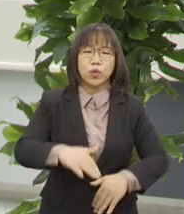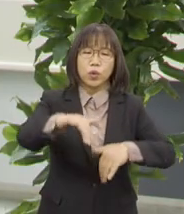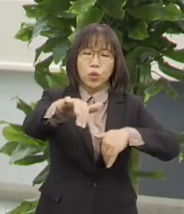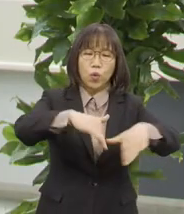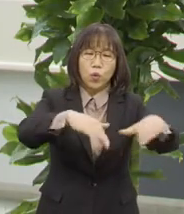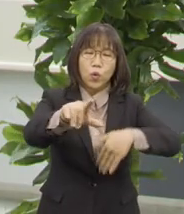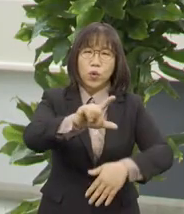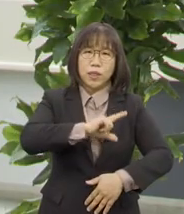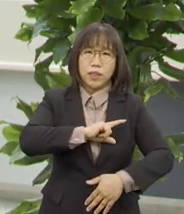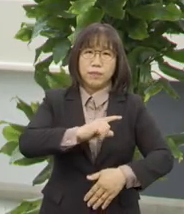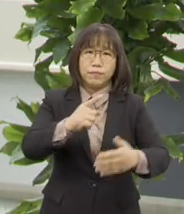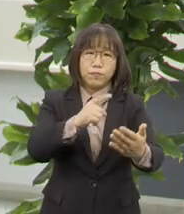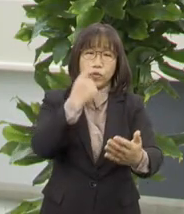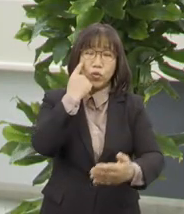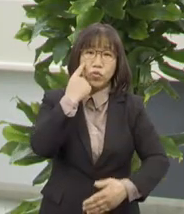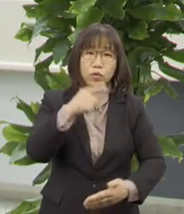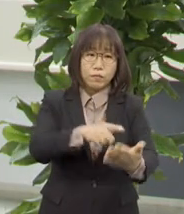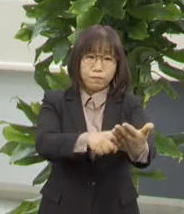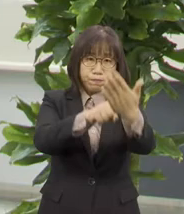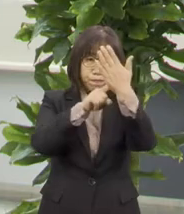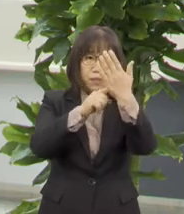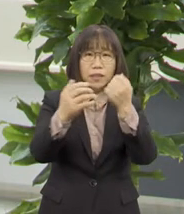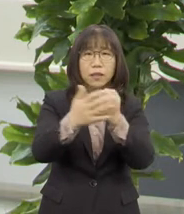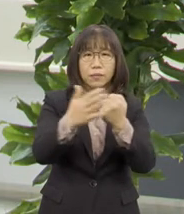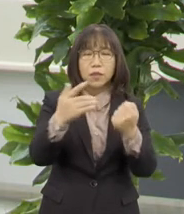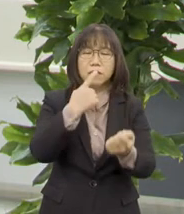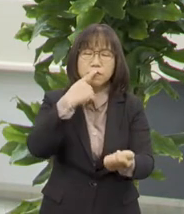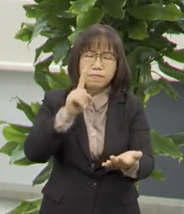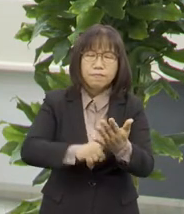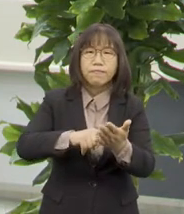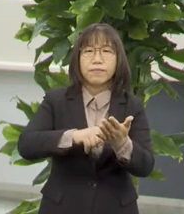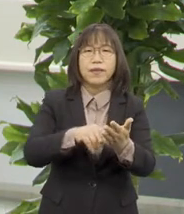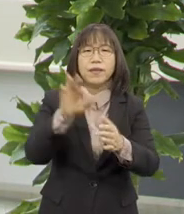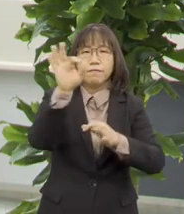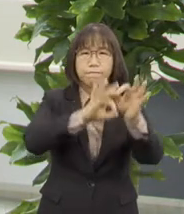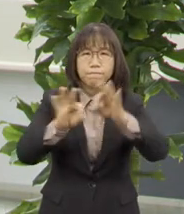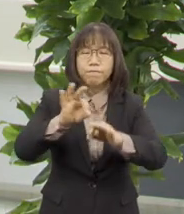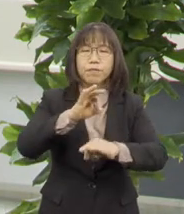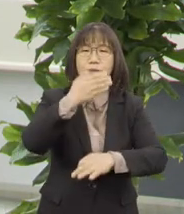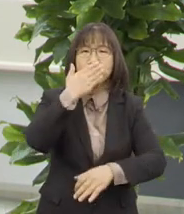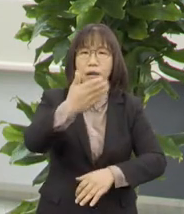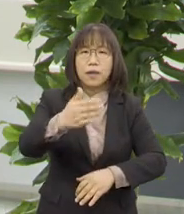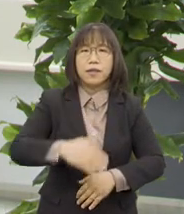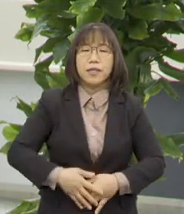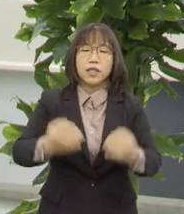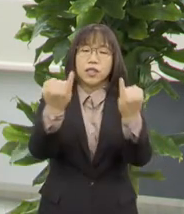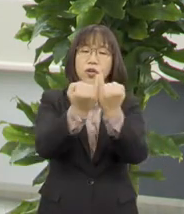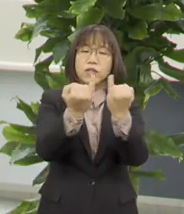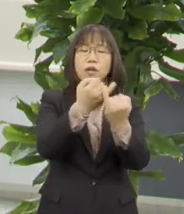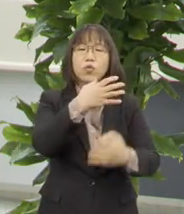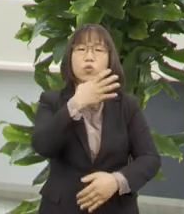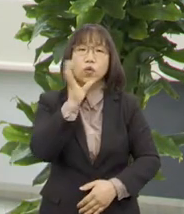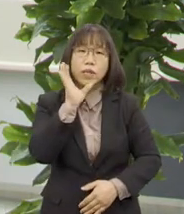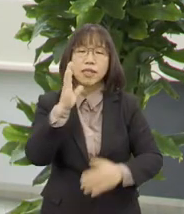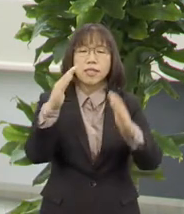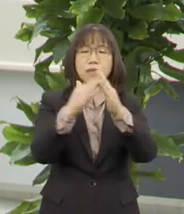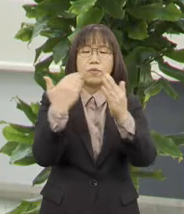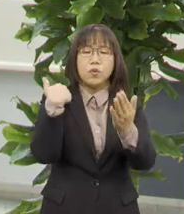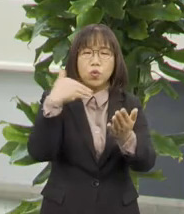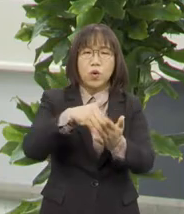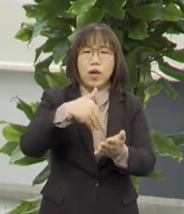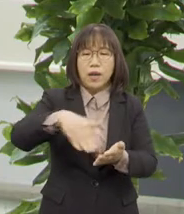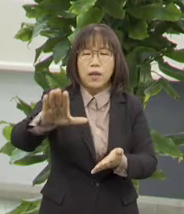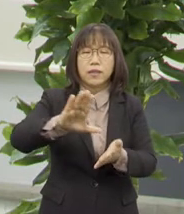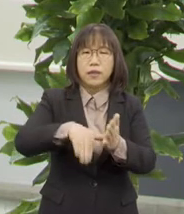도로명 주소가 눈에 띄어 야간에도 목적지를 쉽게 찾아갈 수 있고 LED 불빛이 밝아 여성과 노약자의